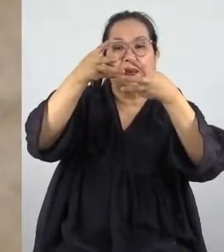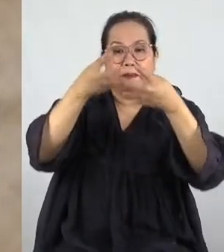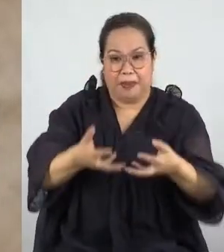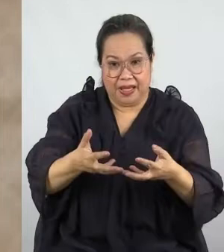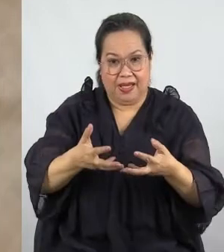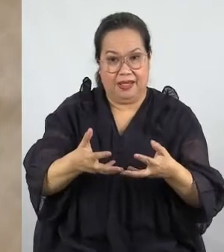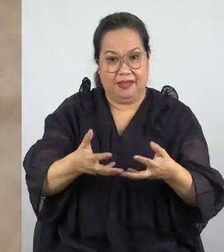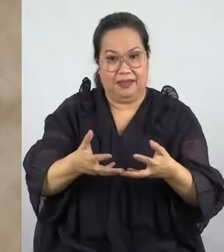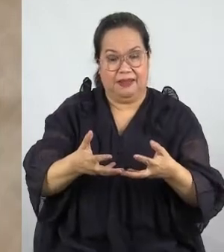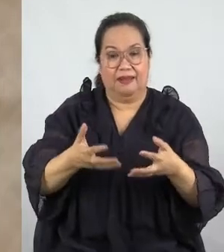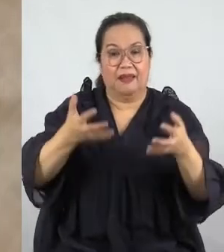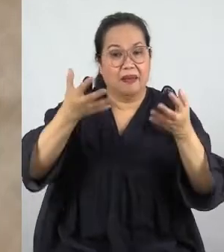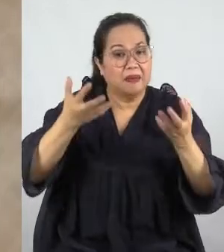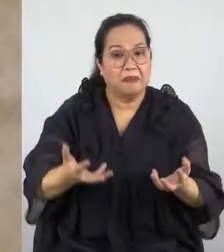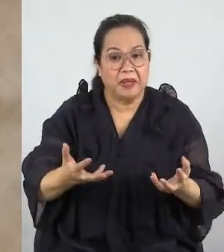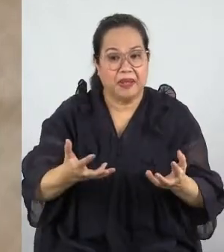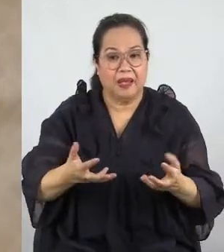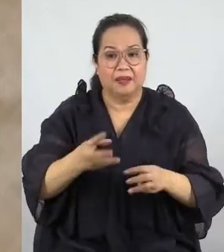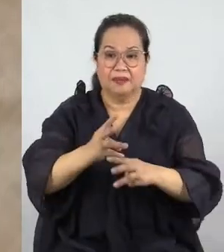Excess weight.